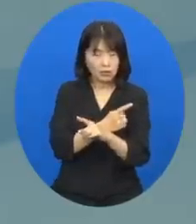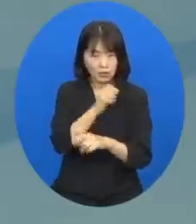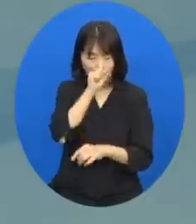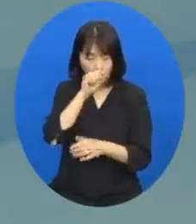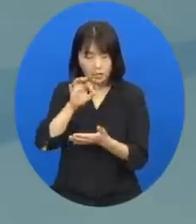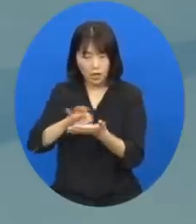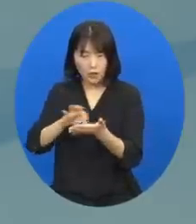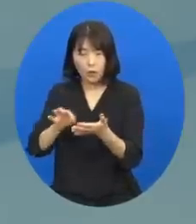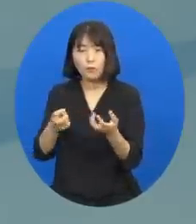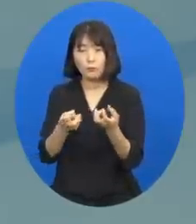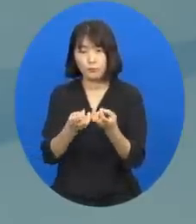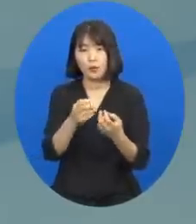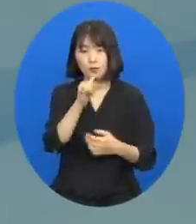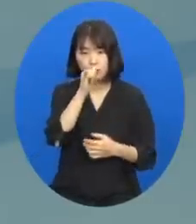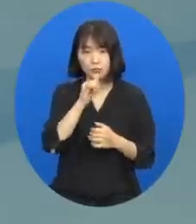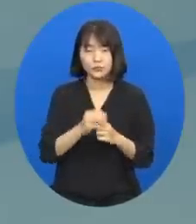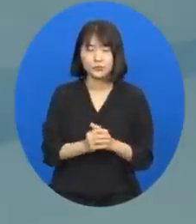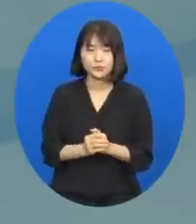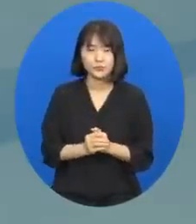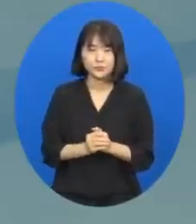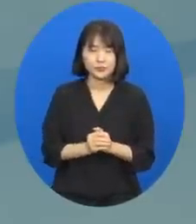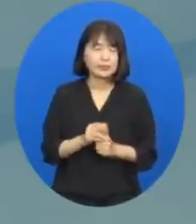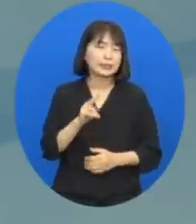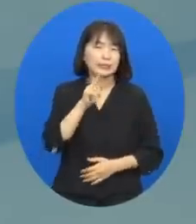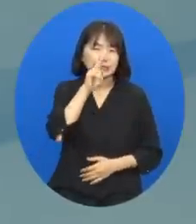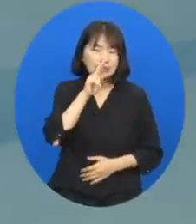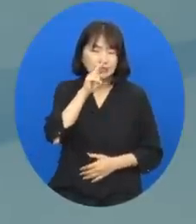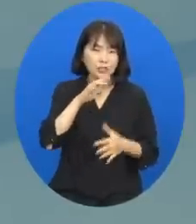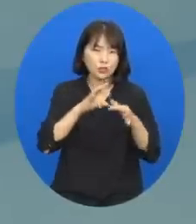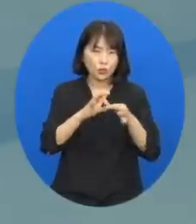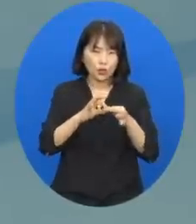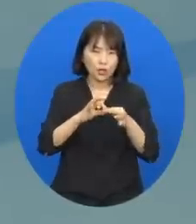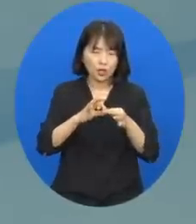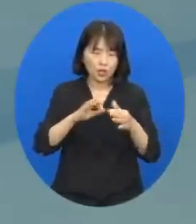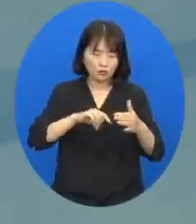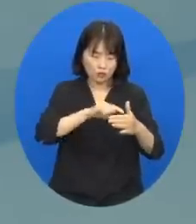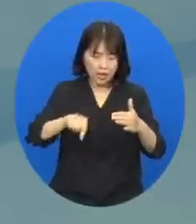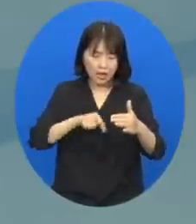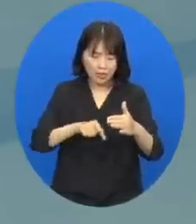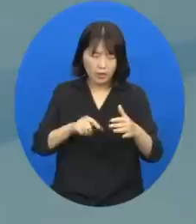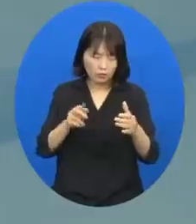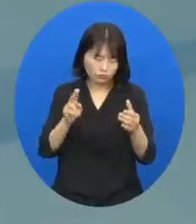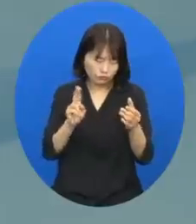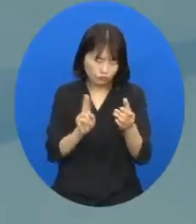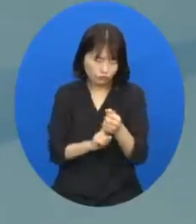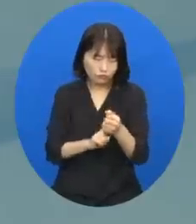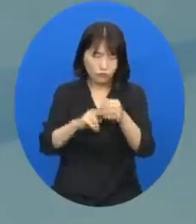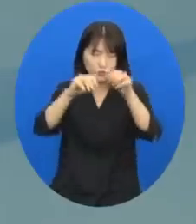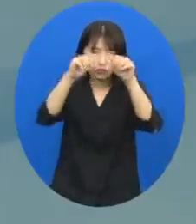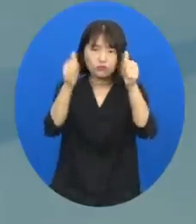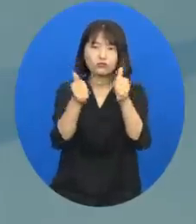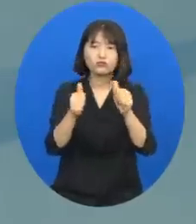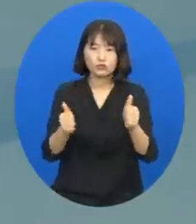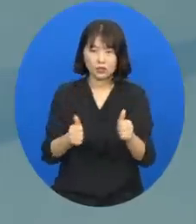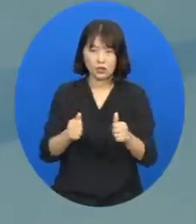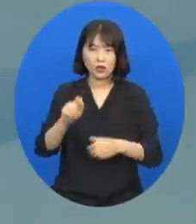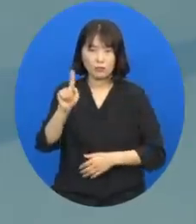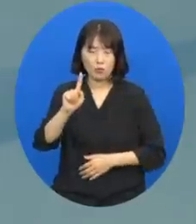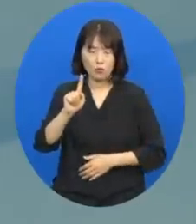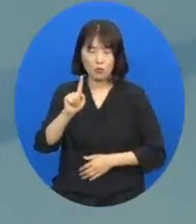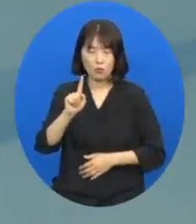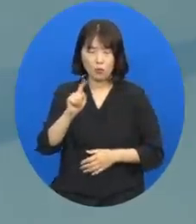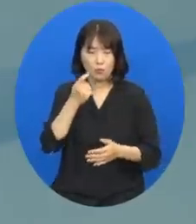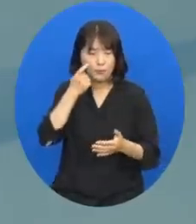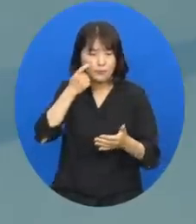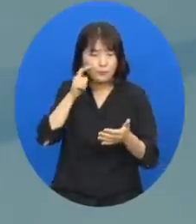하지만 시기를 통해서 우리 안에 숨겨진 우상이 무엇인지를 볼수 있다는 거야 무슨 얘기냐